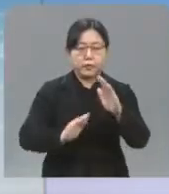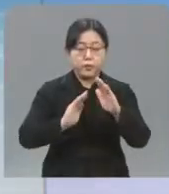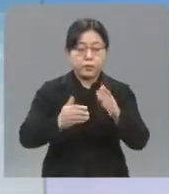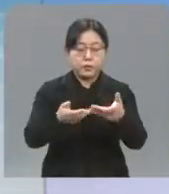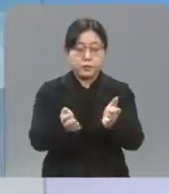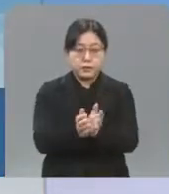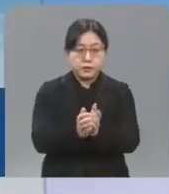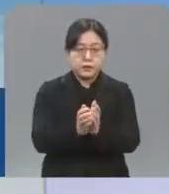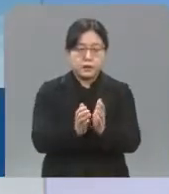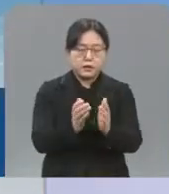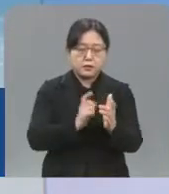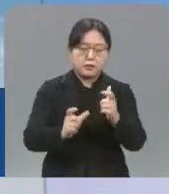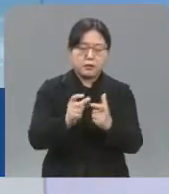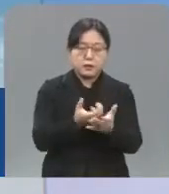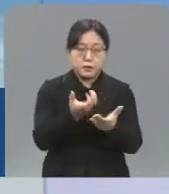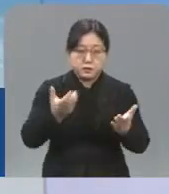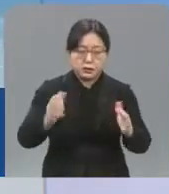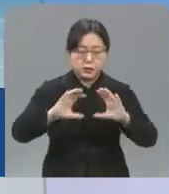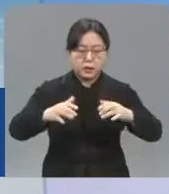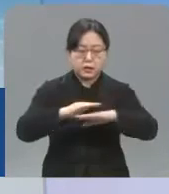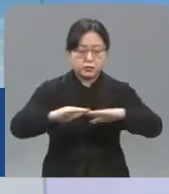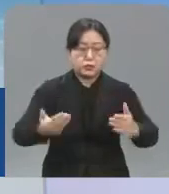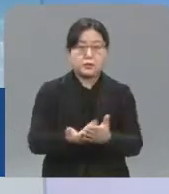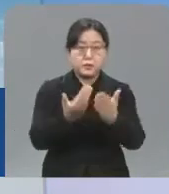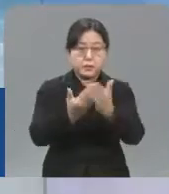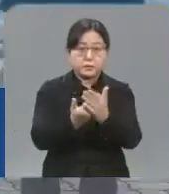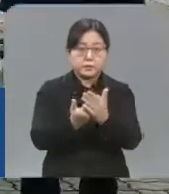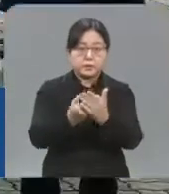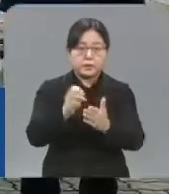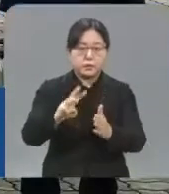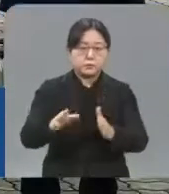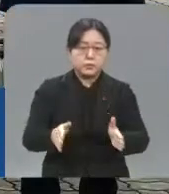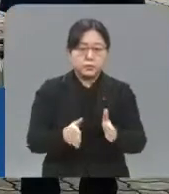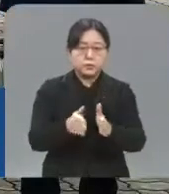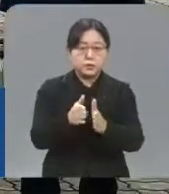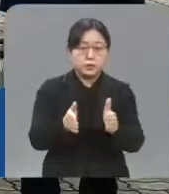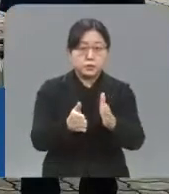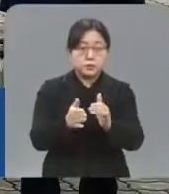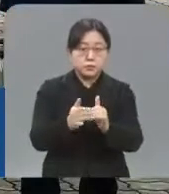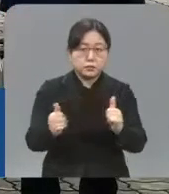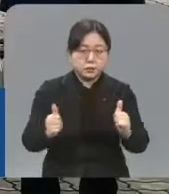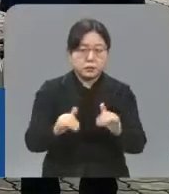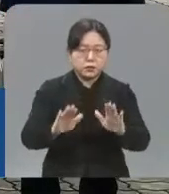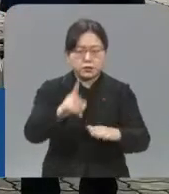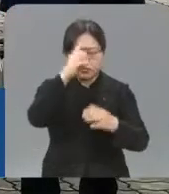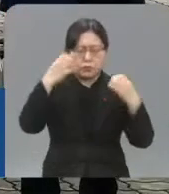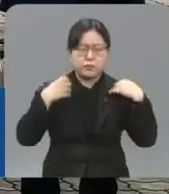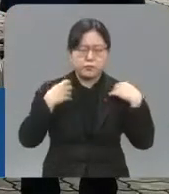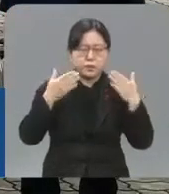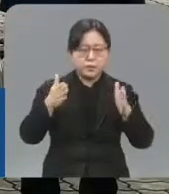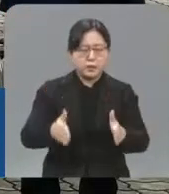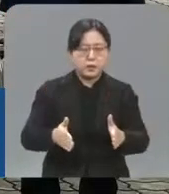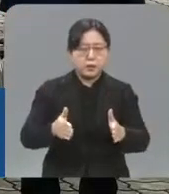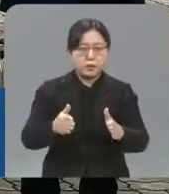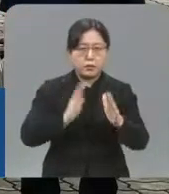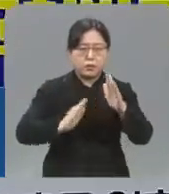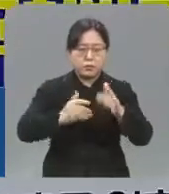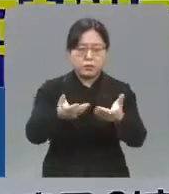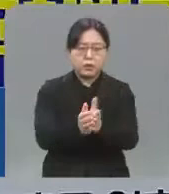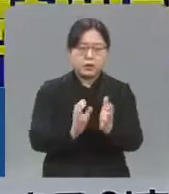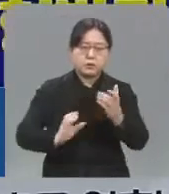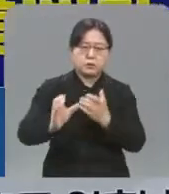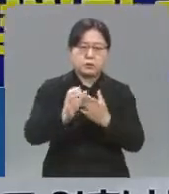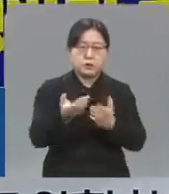공공기관 추가 이전 및 국가균형발전조국 광주 전남시 등인 운동본부가 현 정부가 임기 안에 공공기관 추가